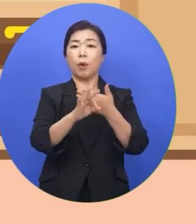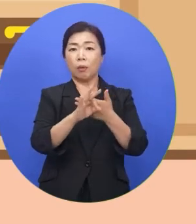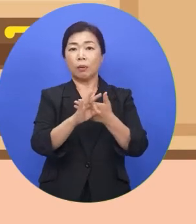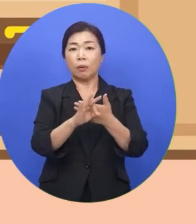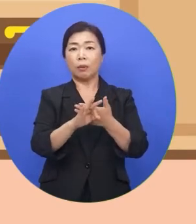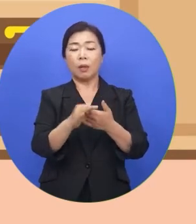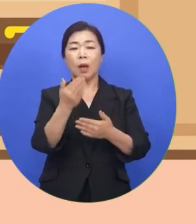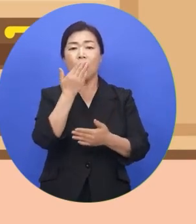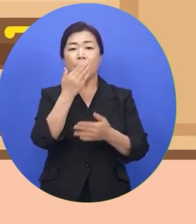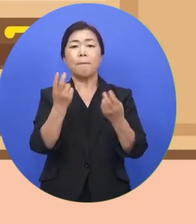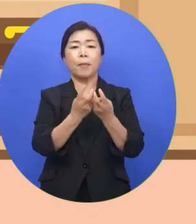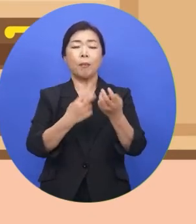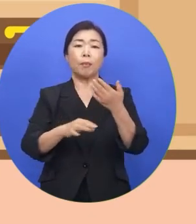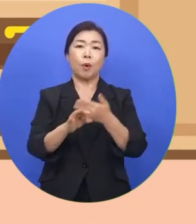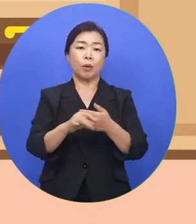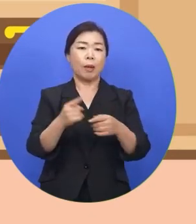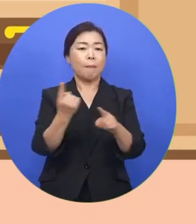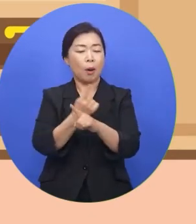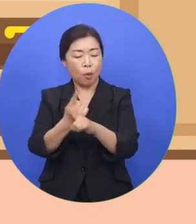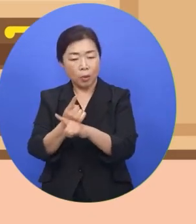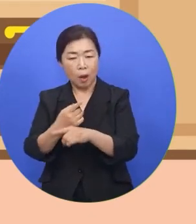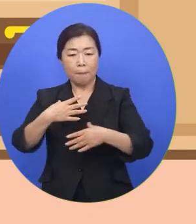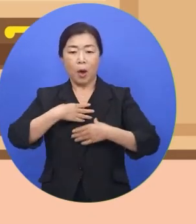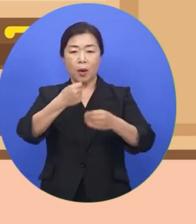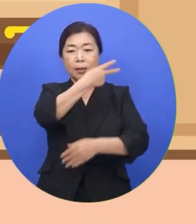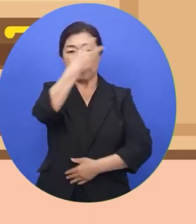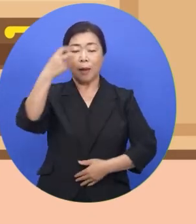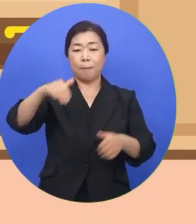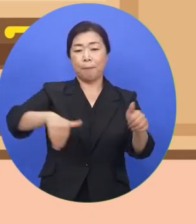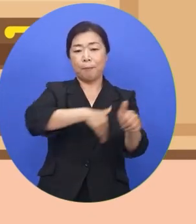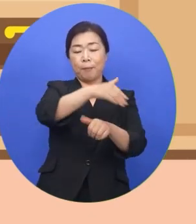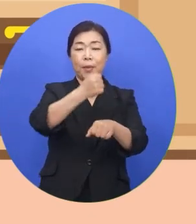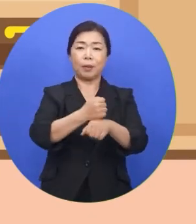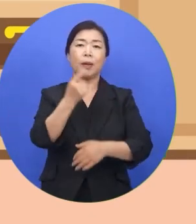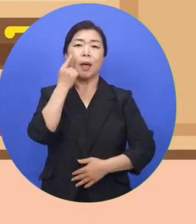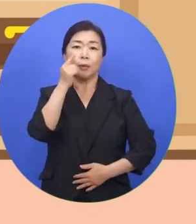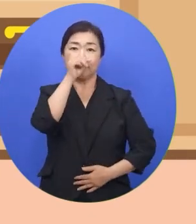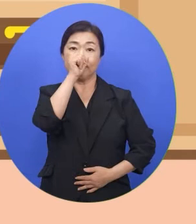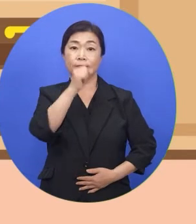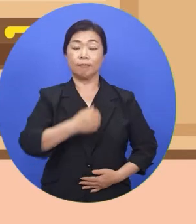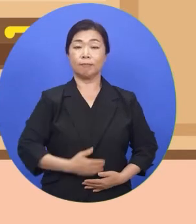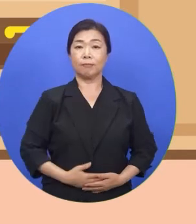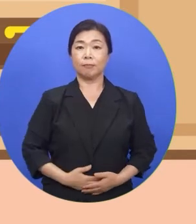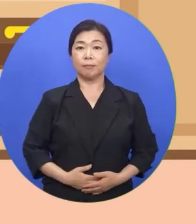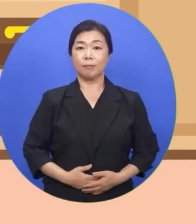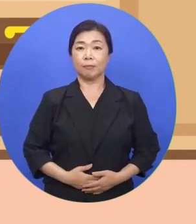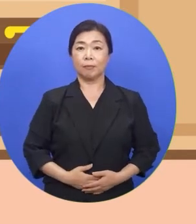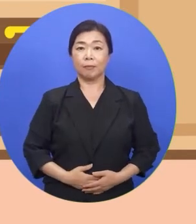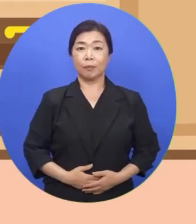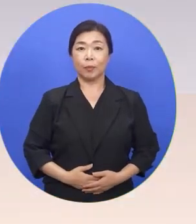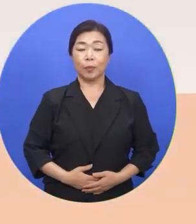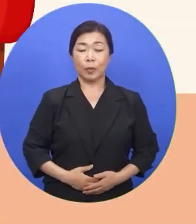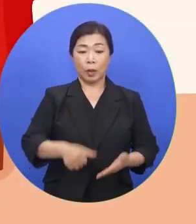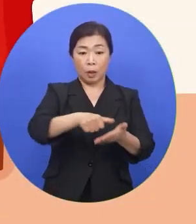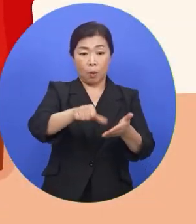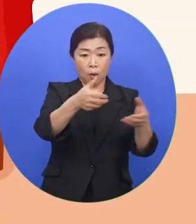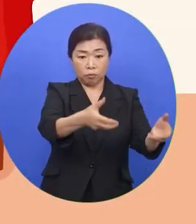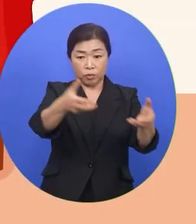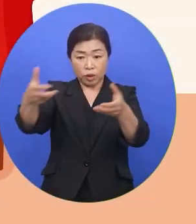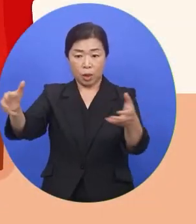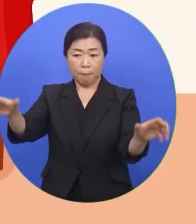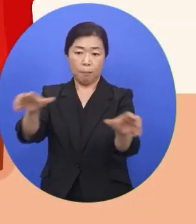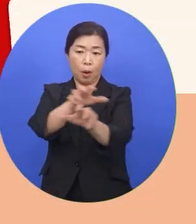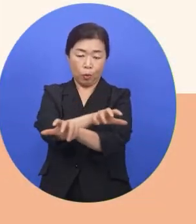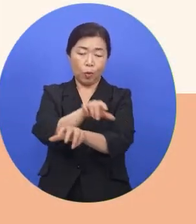한다면 가능한 한 변화를 주어 편안한 잠자리 환경을 만드는 것이 좋아요. 가구의